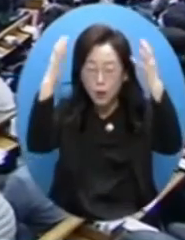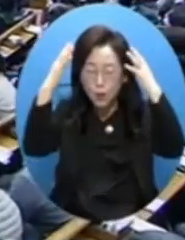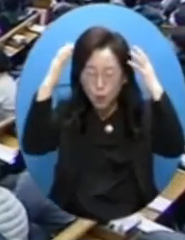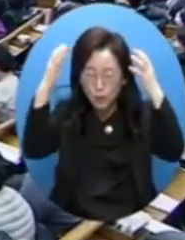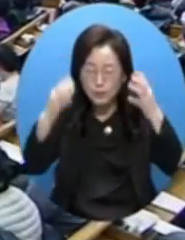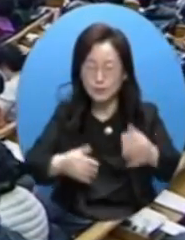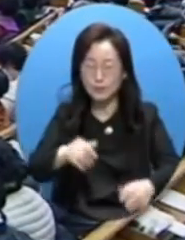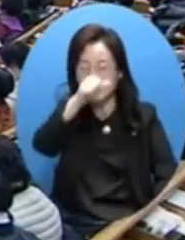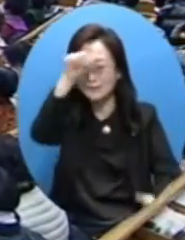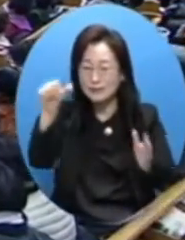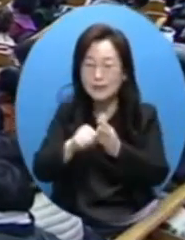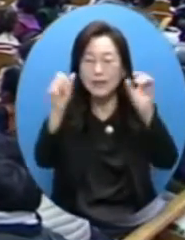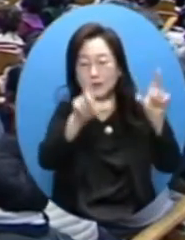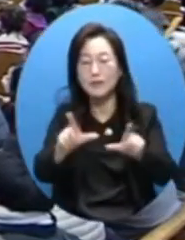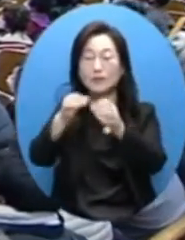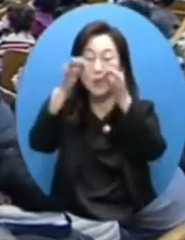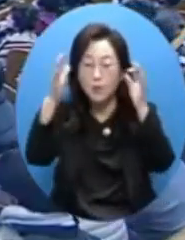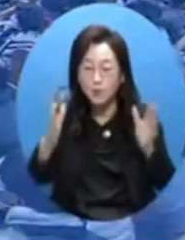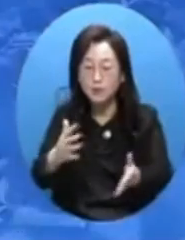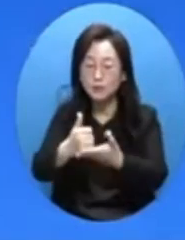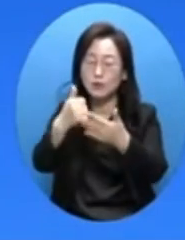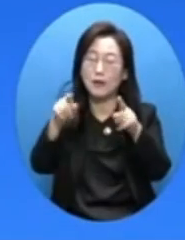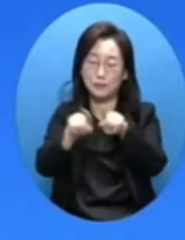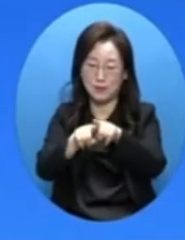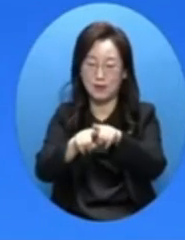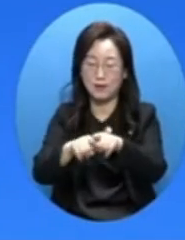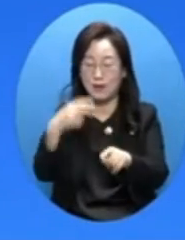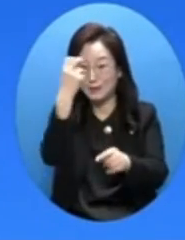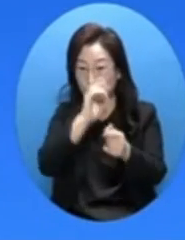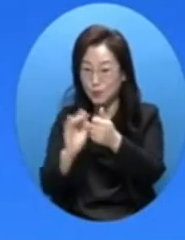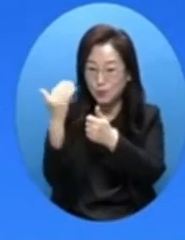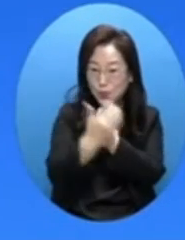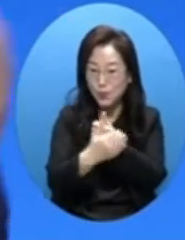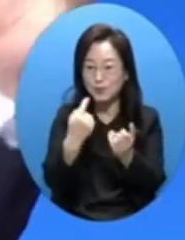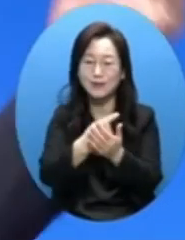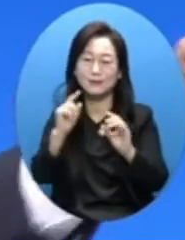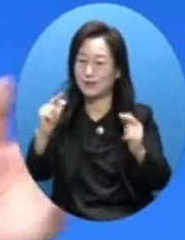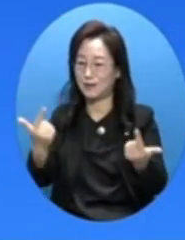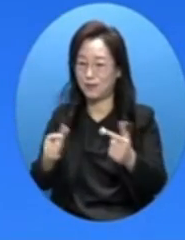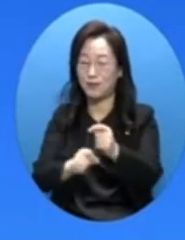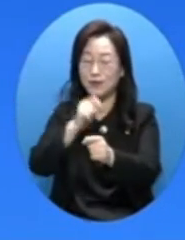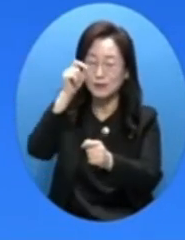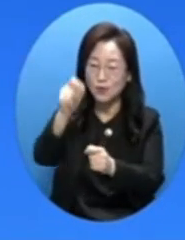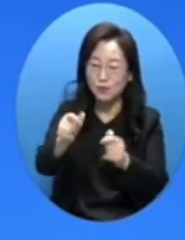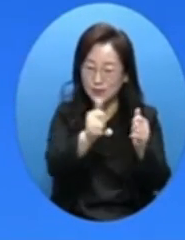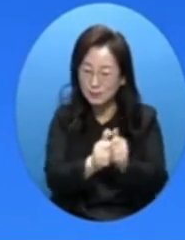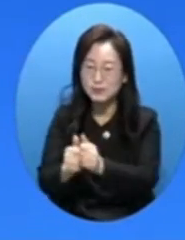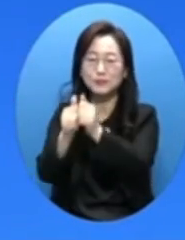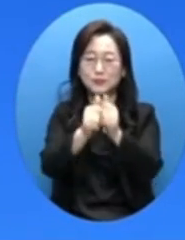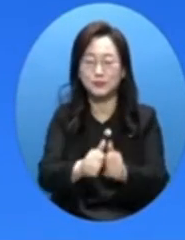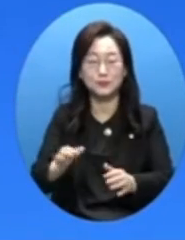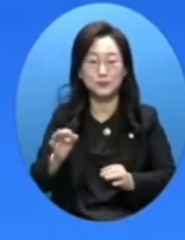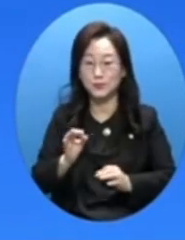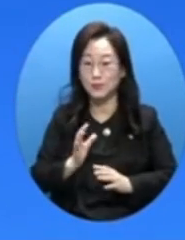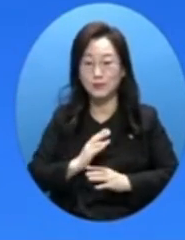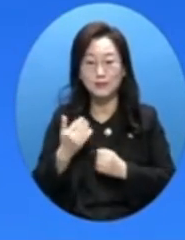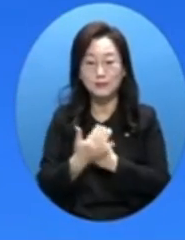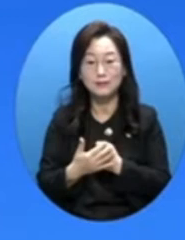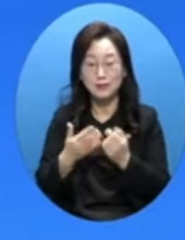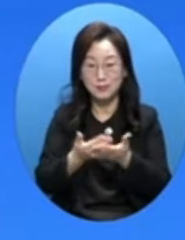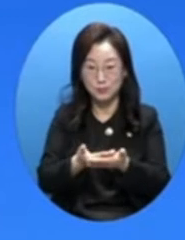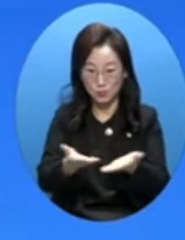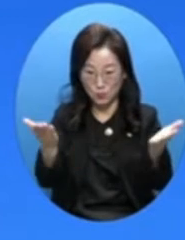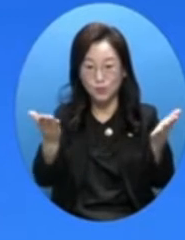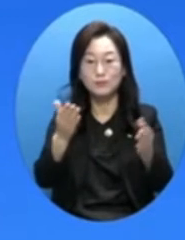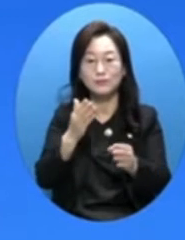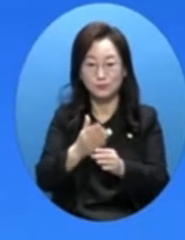동안 주님이 우리와 함께하시며 우리를 돌보시며 우리를 떠나지 아니하시고 영원히 우리와 함께해 주셔서 놀라운 은혜를 베풀고